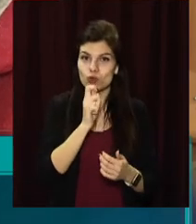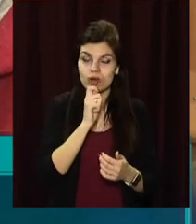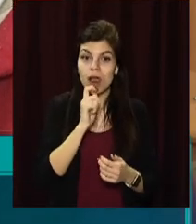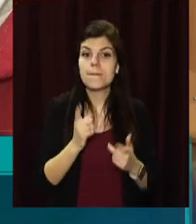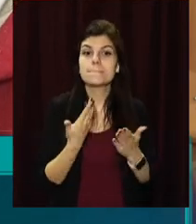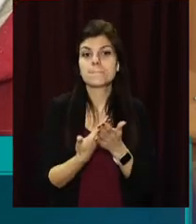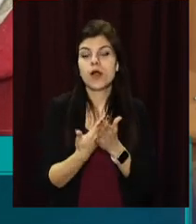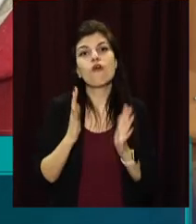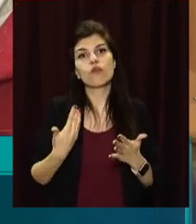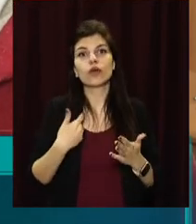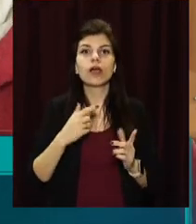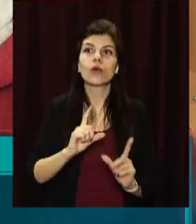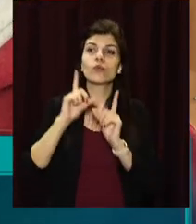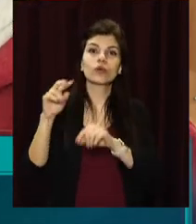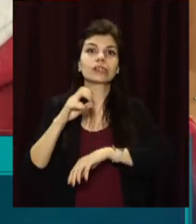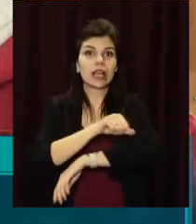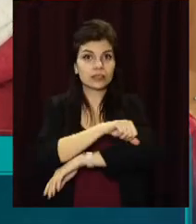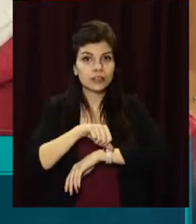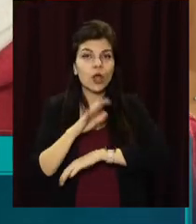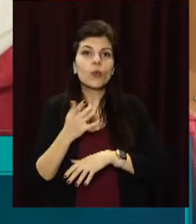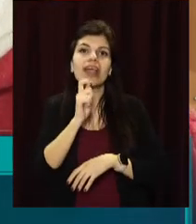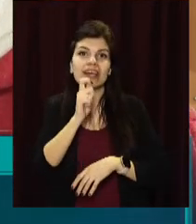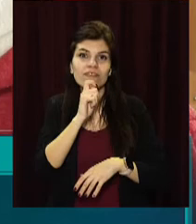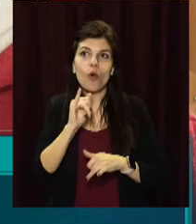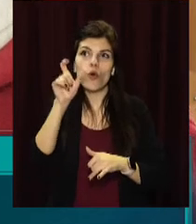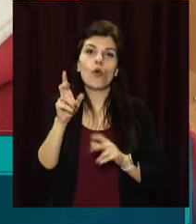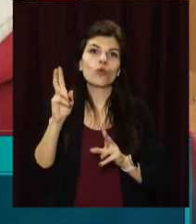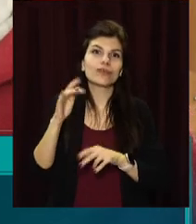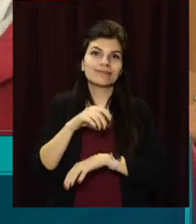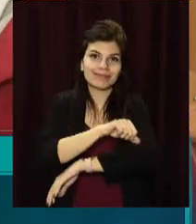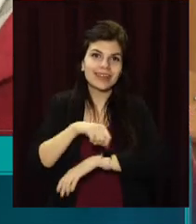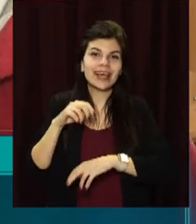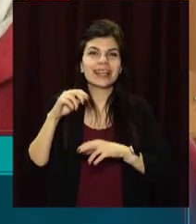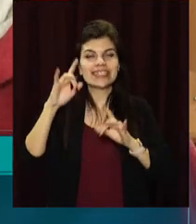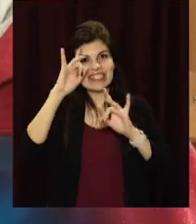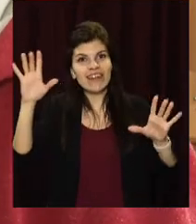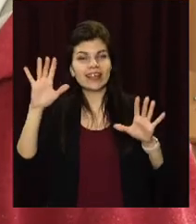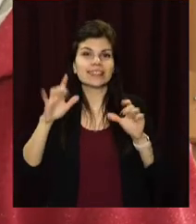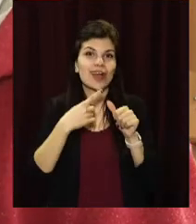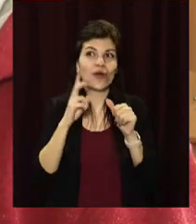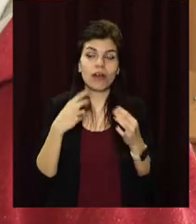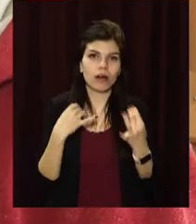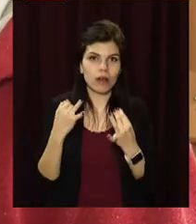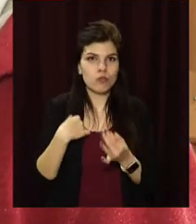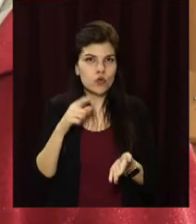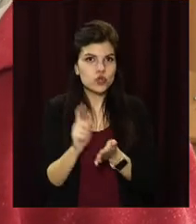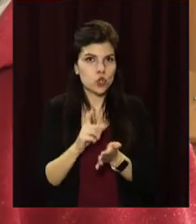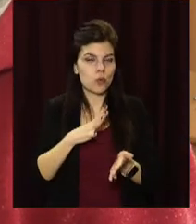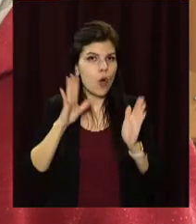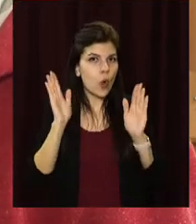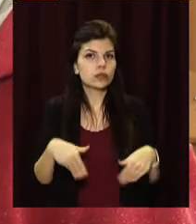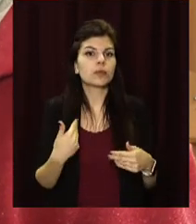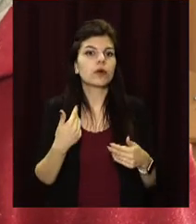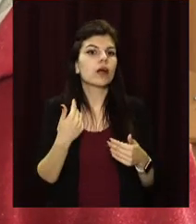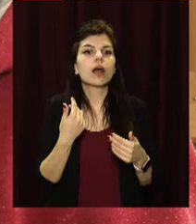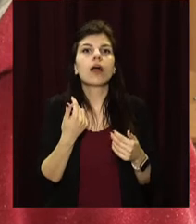вийду за кордон і буду брати інтерв'ю у когось із закордонних зірок або ще в когось, мені потрібно знати буде хоча б не те, що